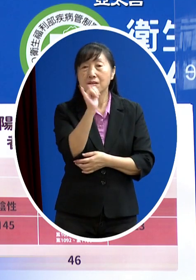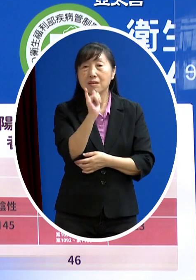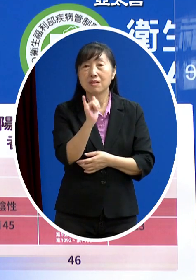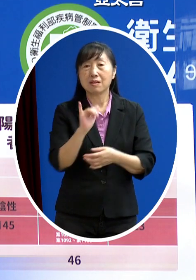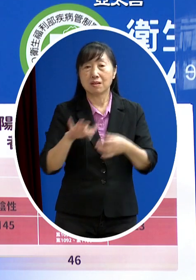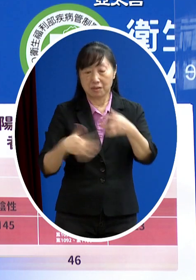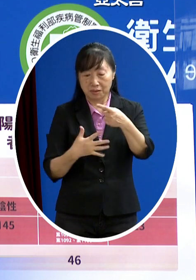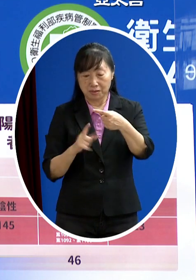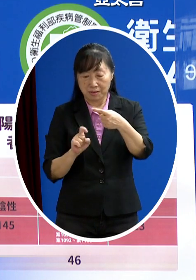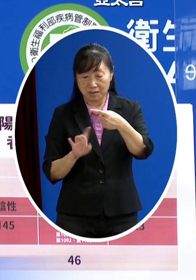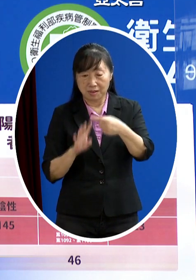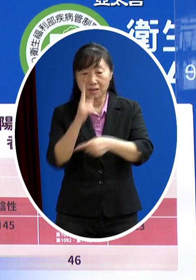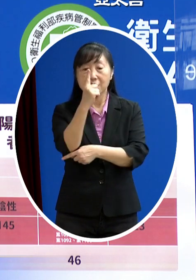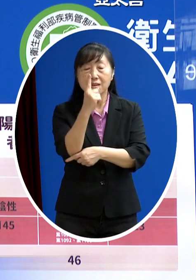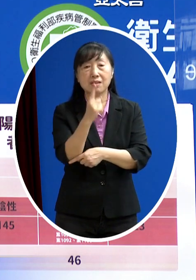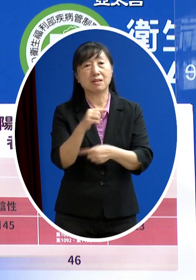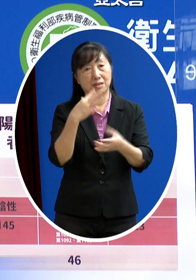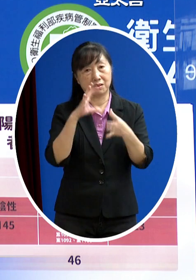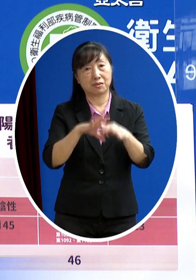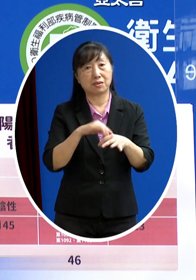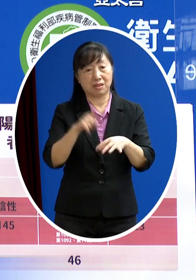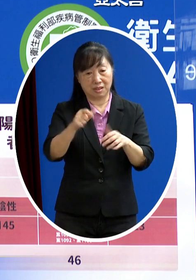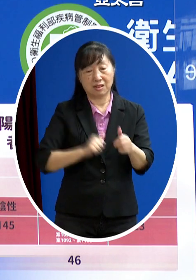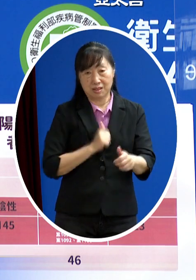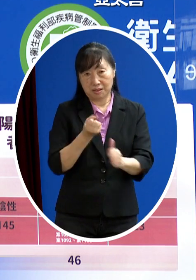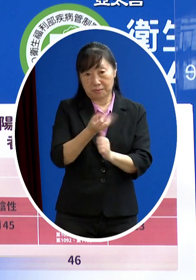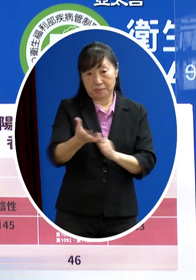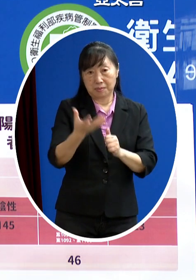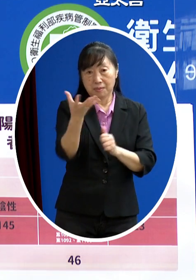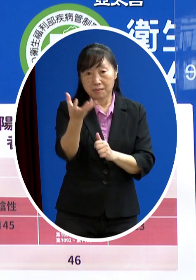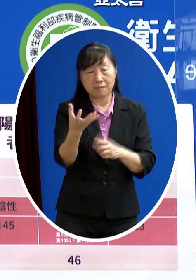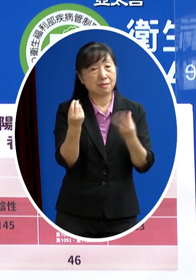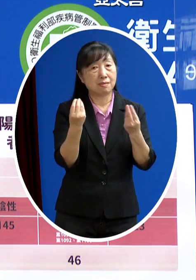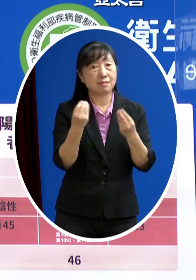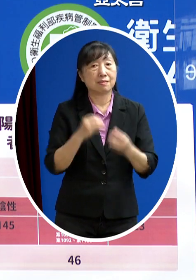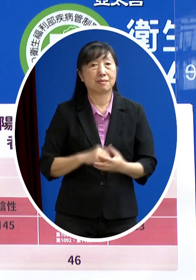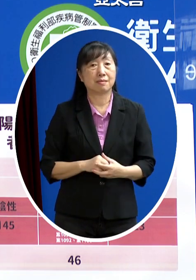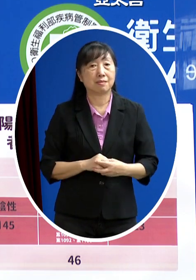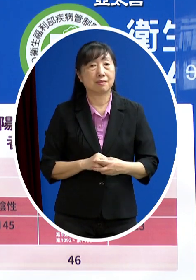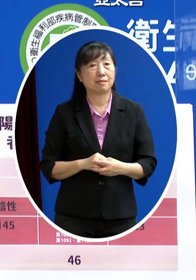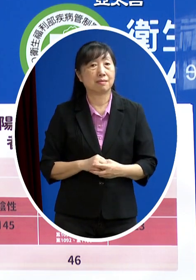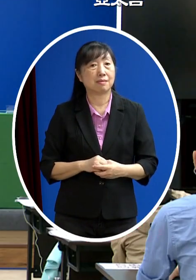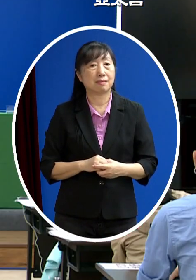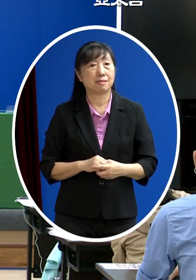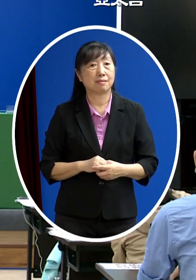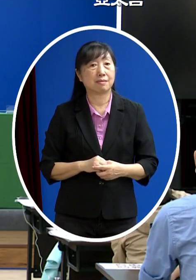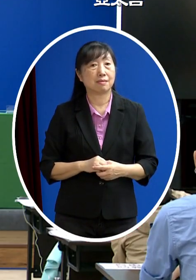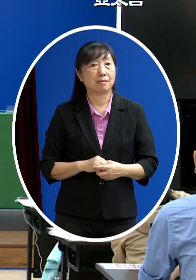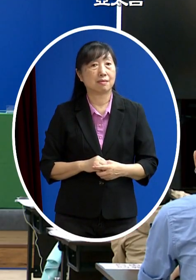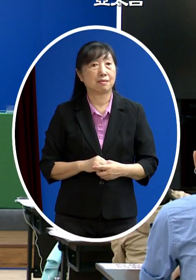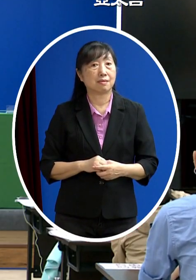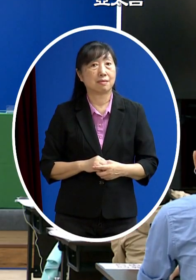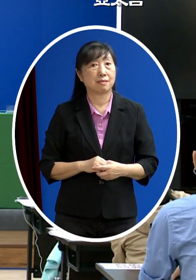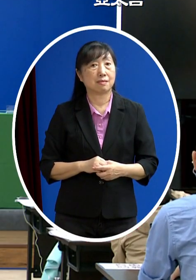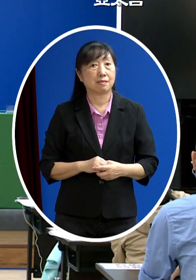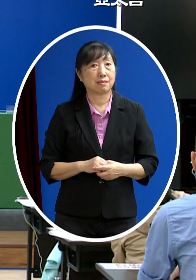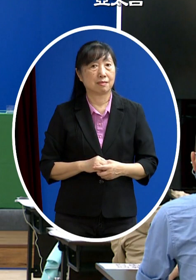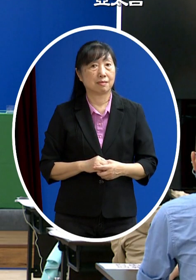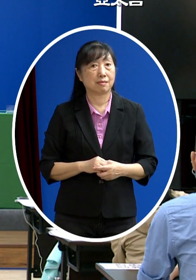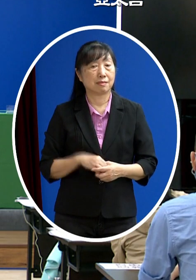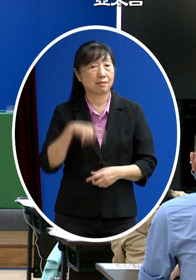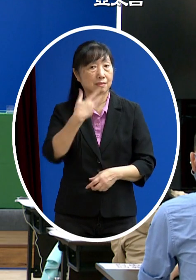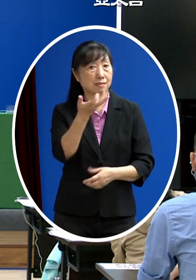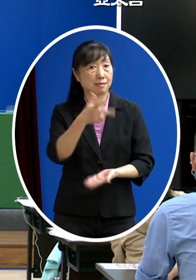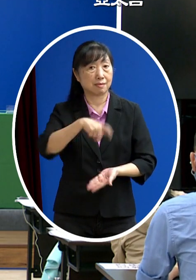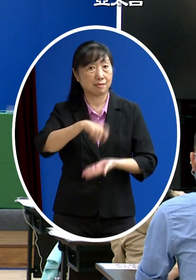会有这种大量大规模的这样的一个传播链在里面。 指挥官陈时中表示，机师确诊案例都有不同的航程